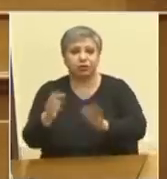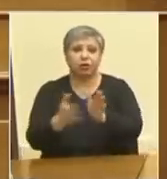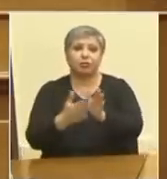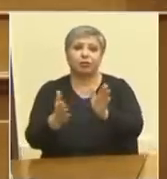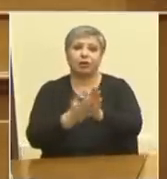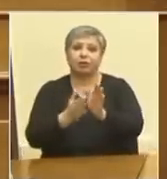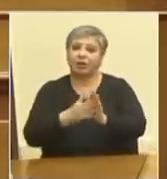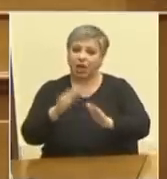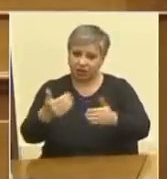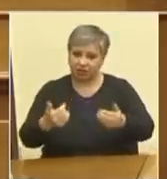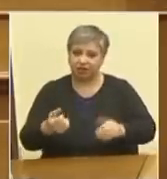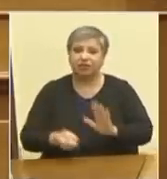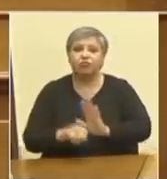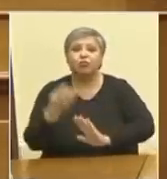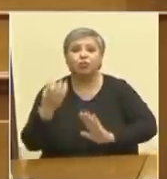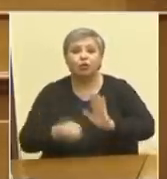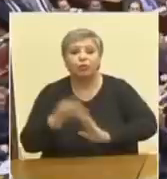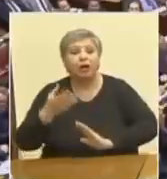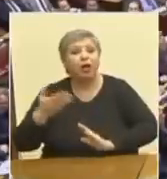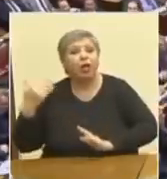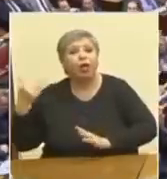πολιτική, καμία σχέση με το παλιό.